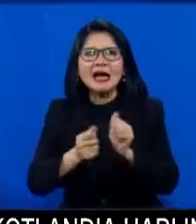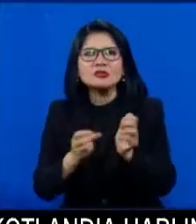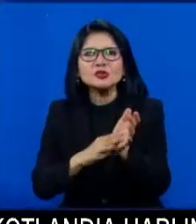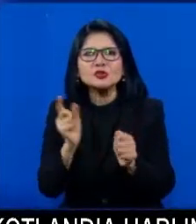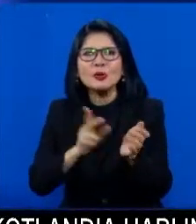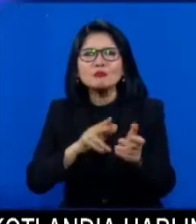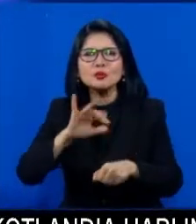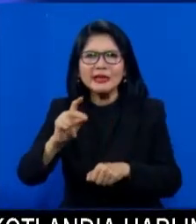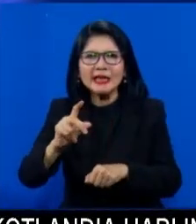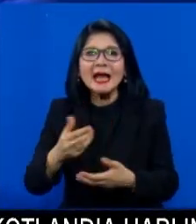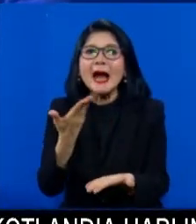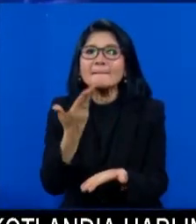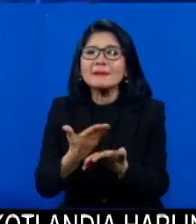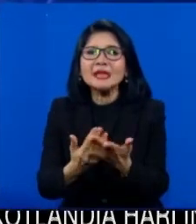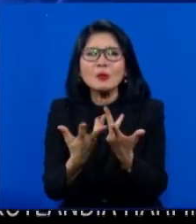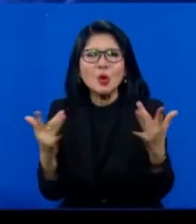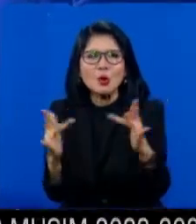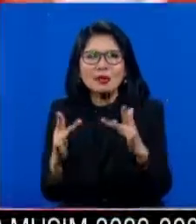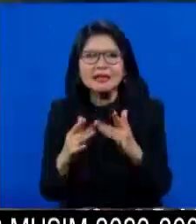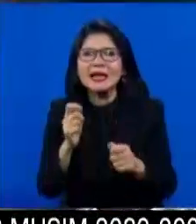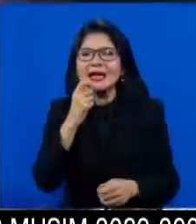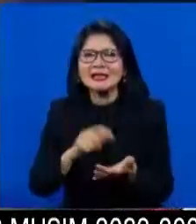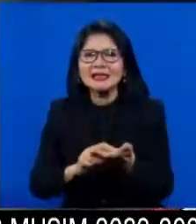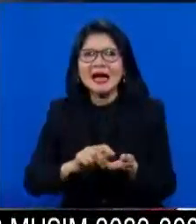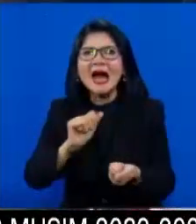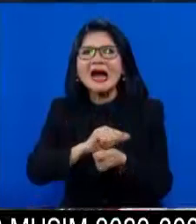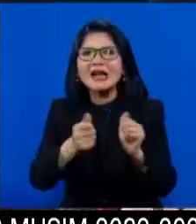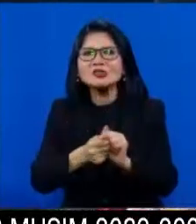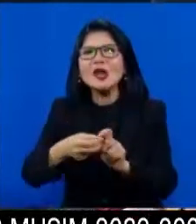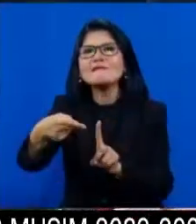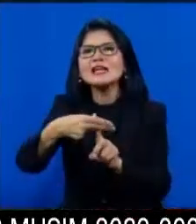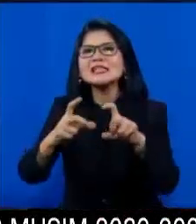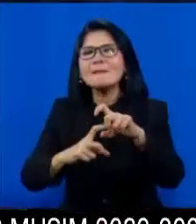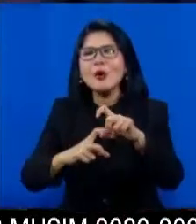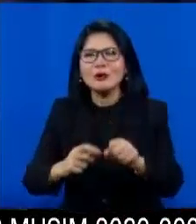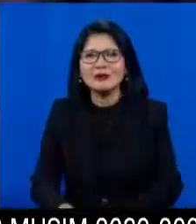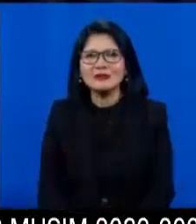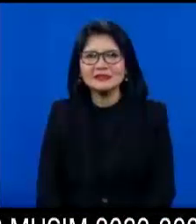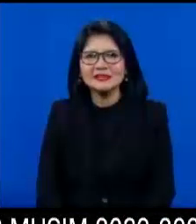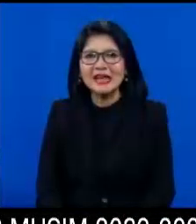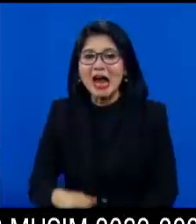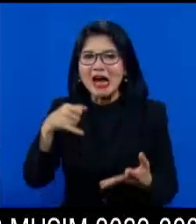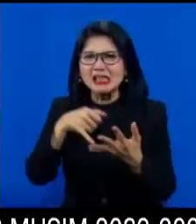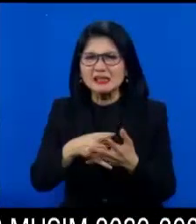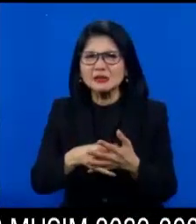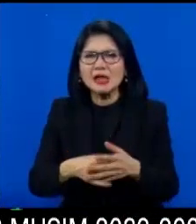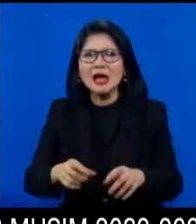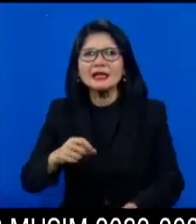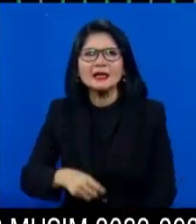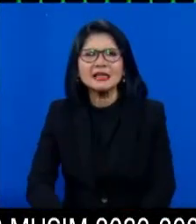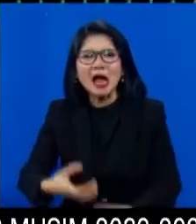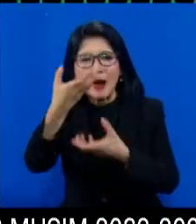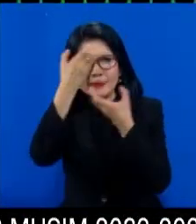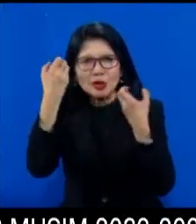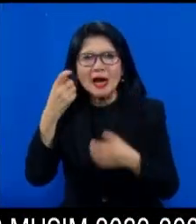Bjorka merespon permintaan warganet soal kasus Ferdi Sambo. Aksi Bjorka yang semakin jadi, akhirnya membuat